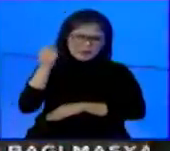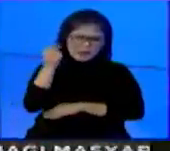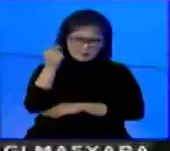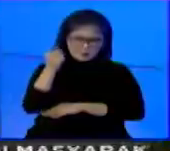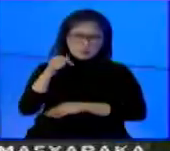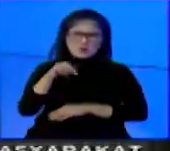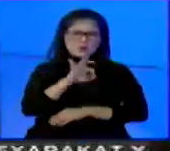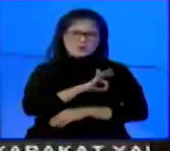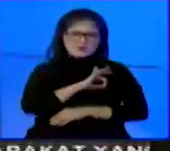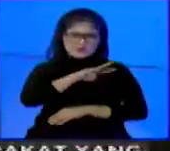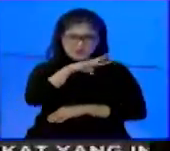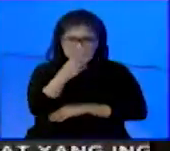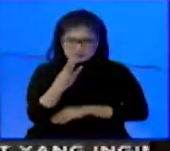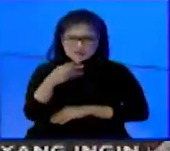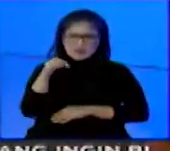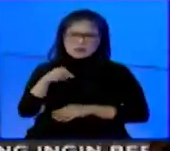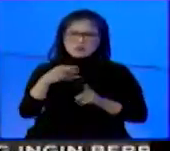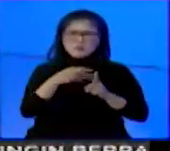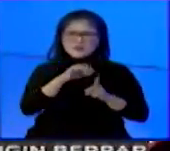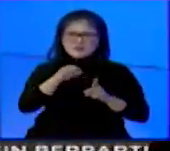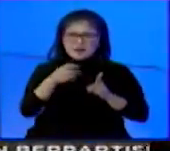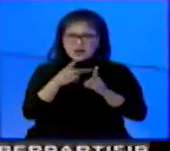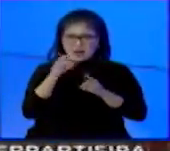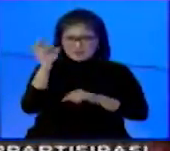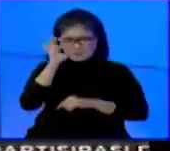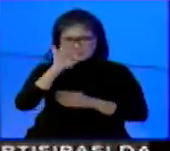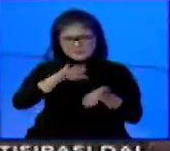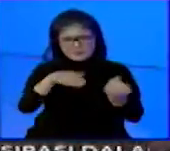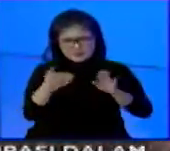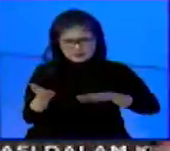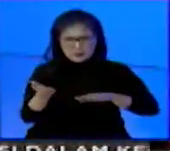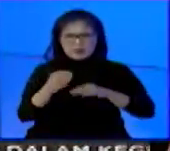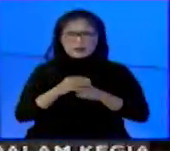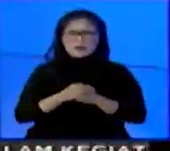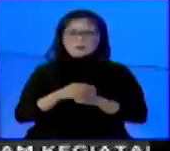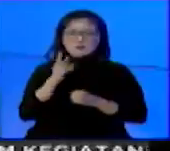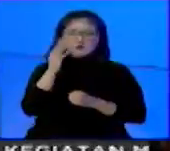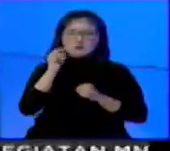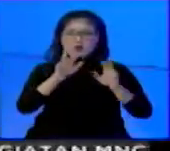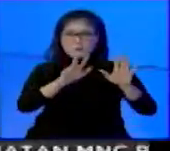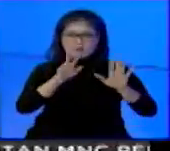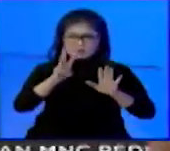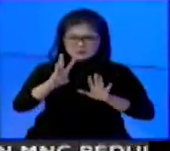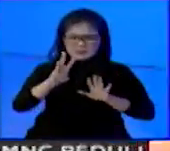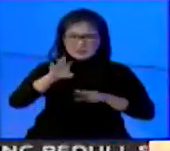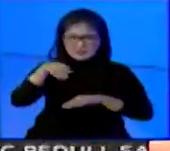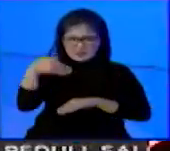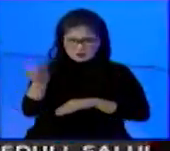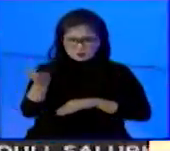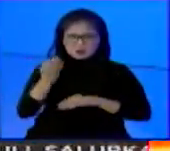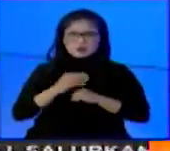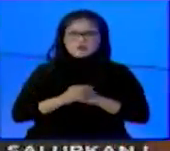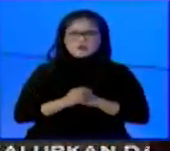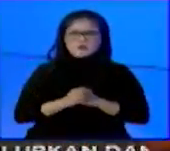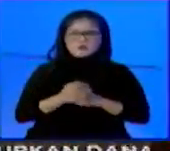Republik Indonesia, Baharudin Yusuf Habibie, meninggal dunia di usia ke-83 setelah 11 hari dirawat akibat